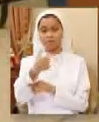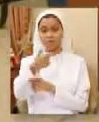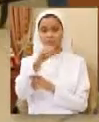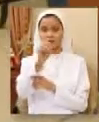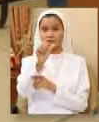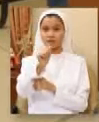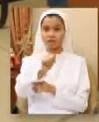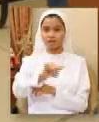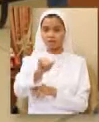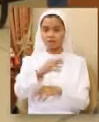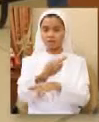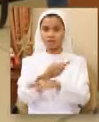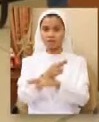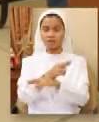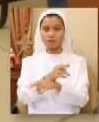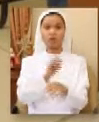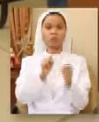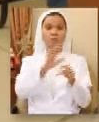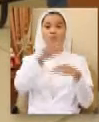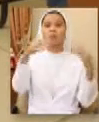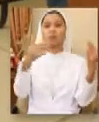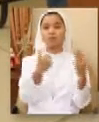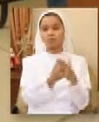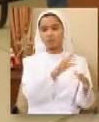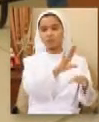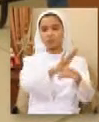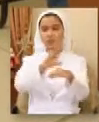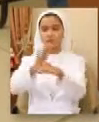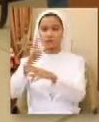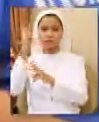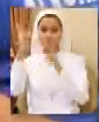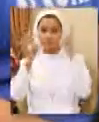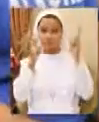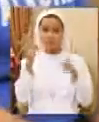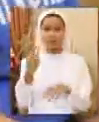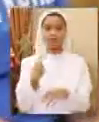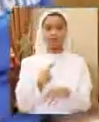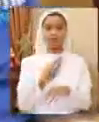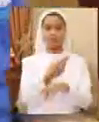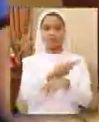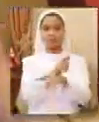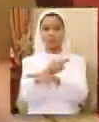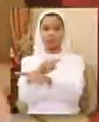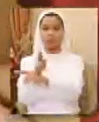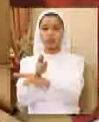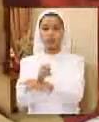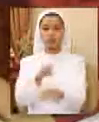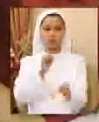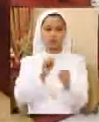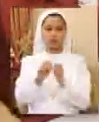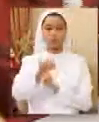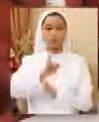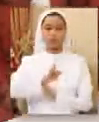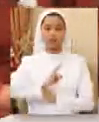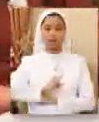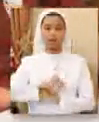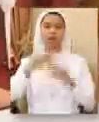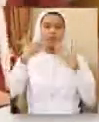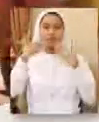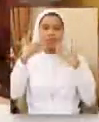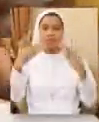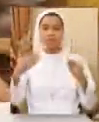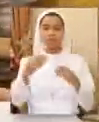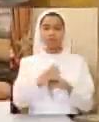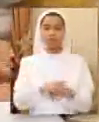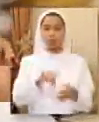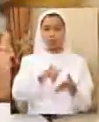Oh. Lahat naman yan, eh, inaayos. Eh, yung okay. Facades and then pero, the retablo, siguro. Kaya nga, I salute, sinasaludo. Nagpapasalamat